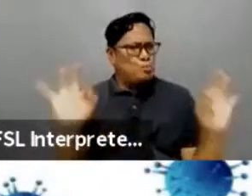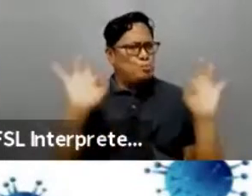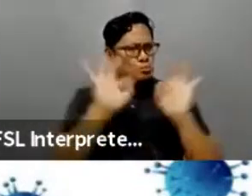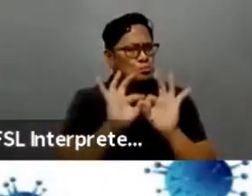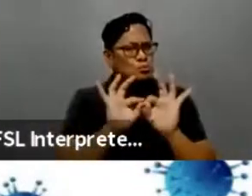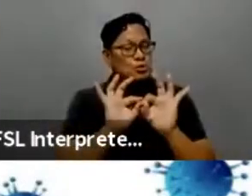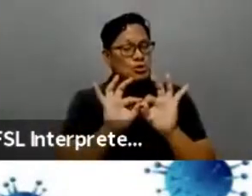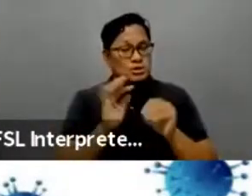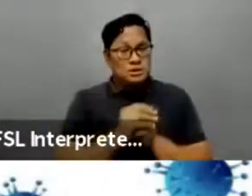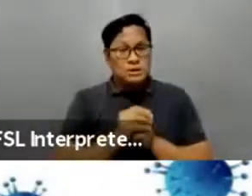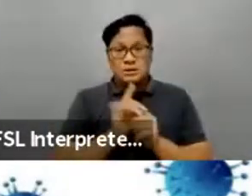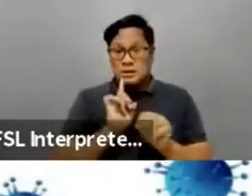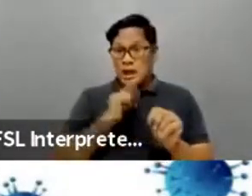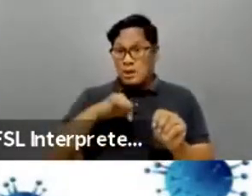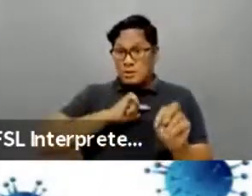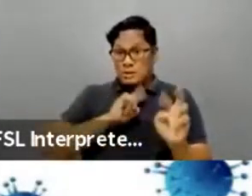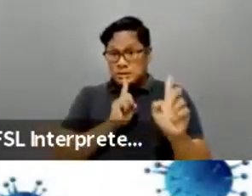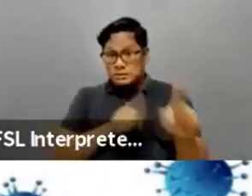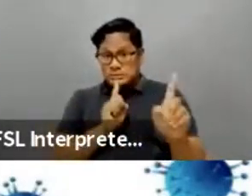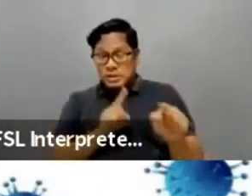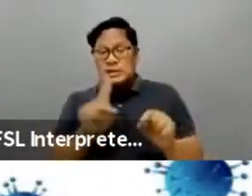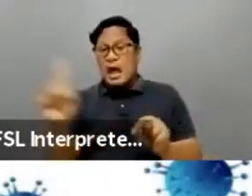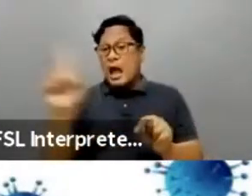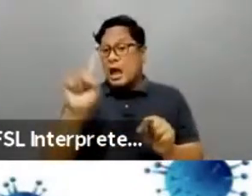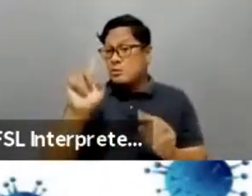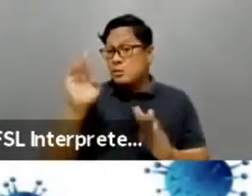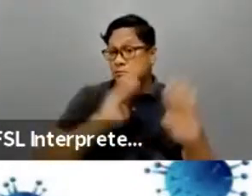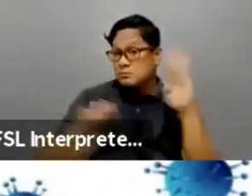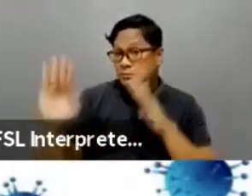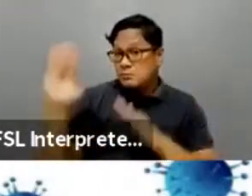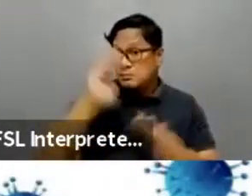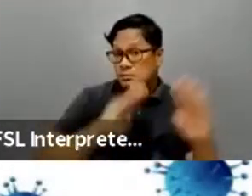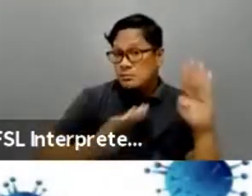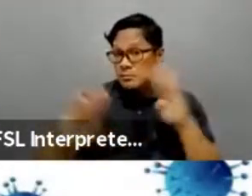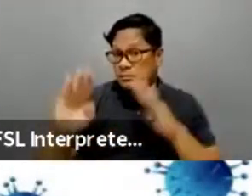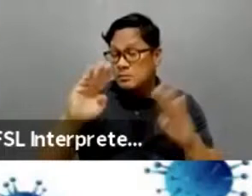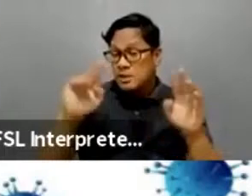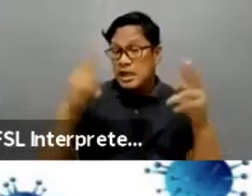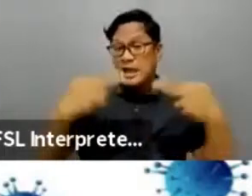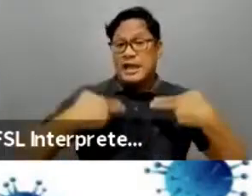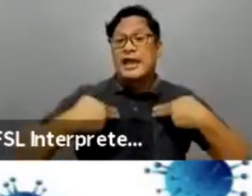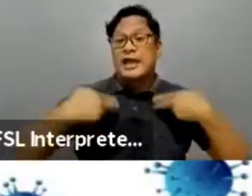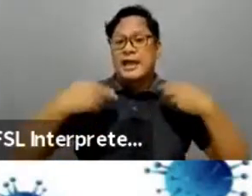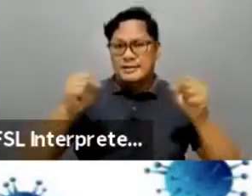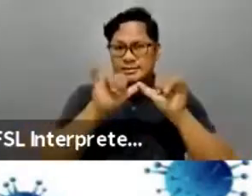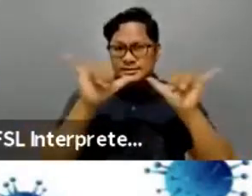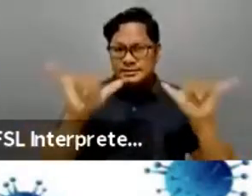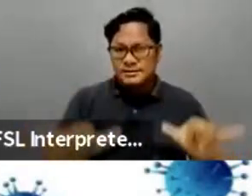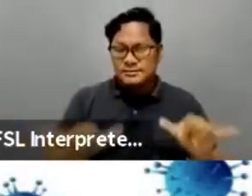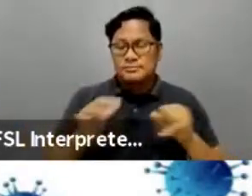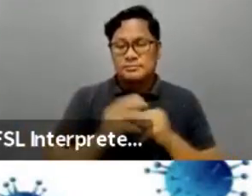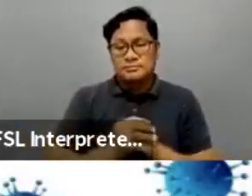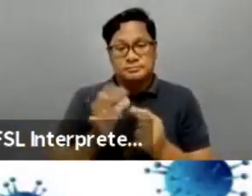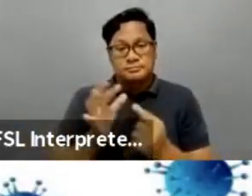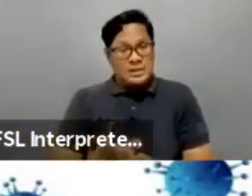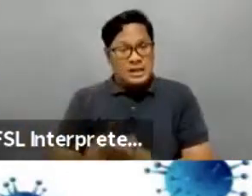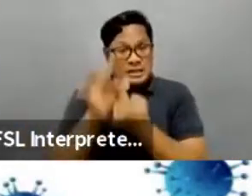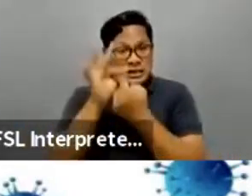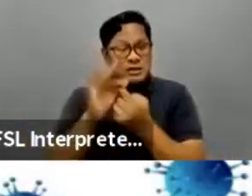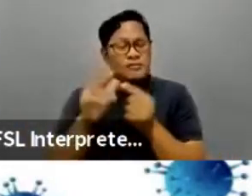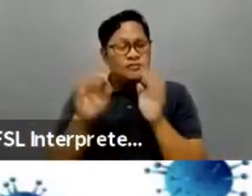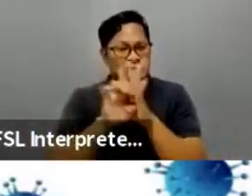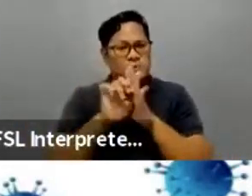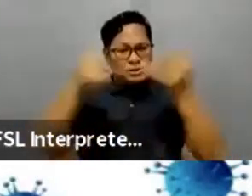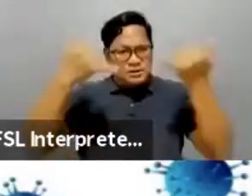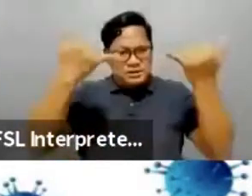na tugon natin sa anumang problema tungkol sa health systems, pero lalong-lalo na sa